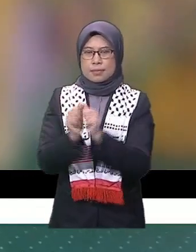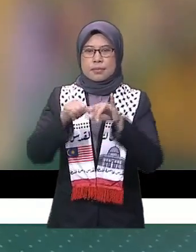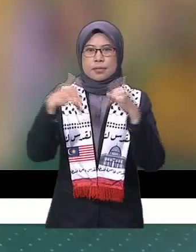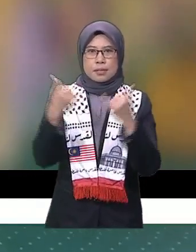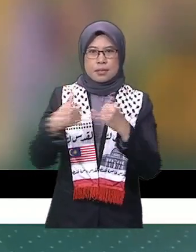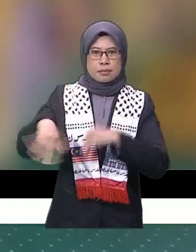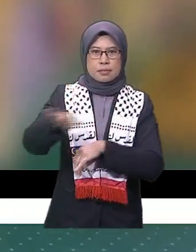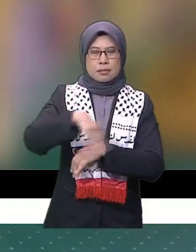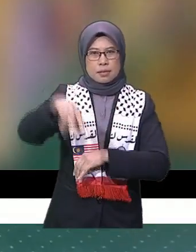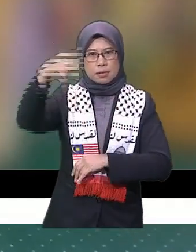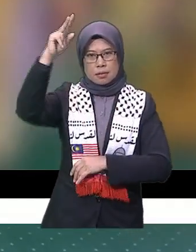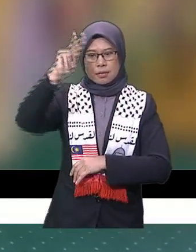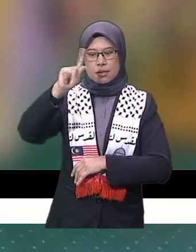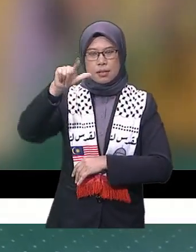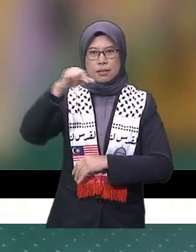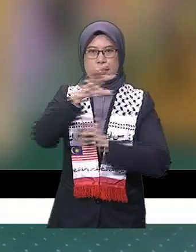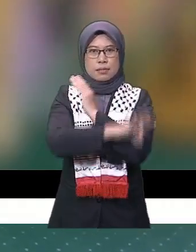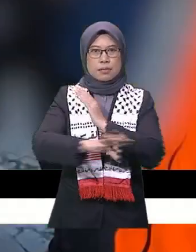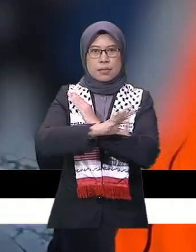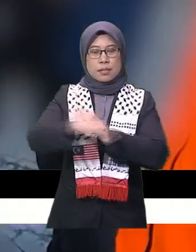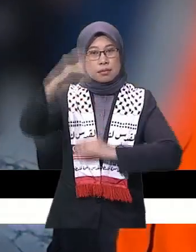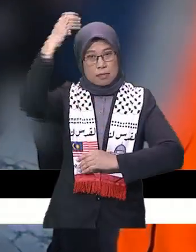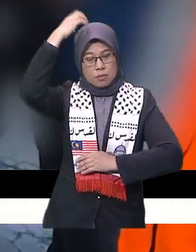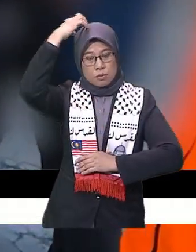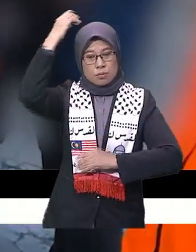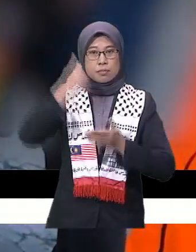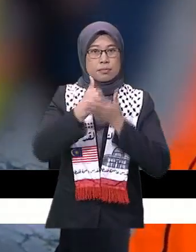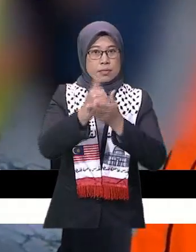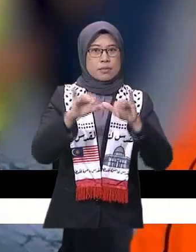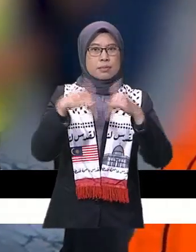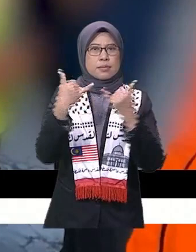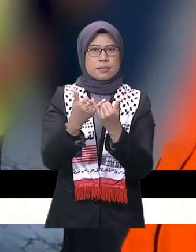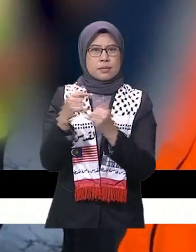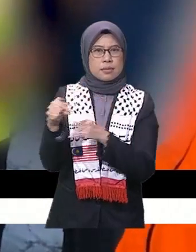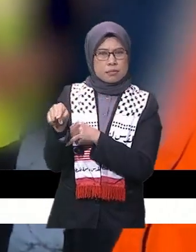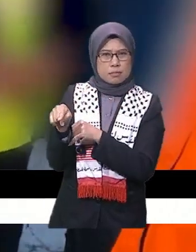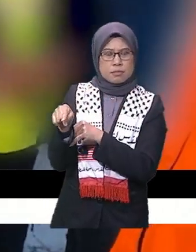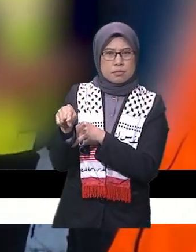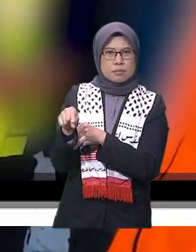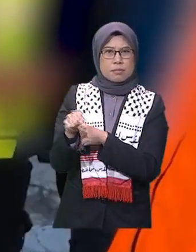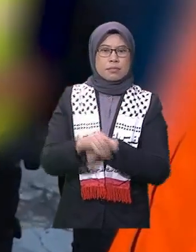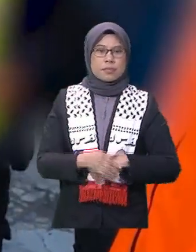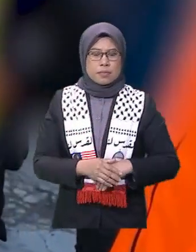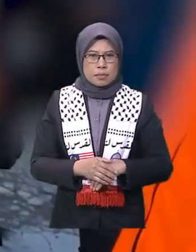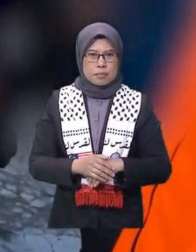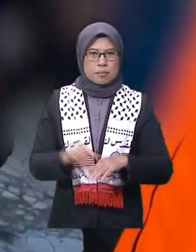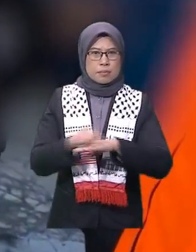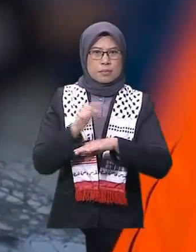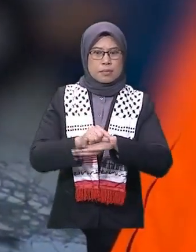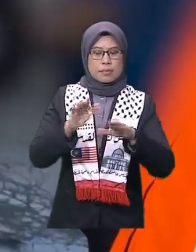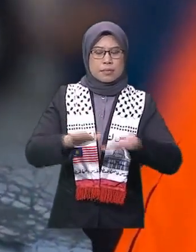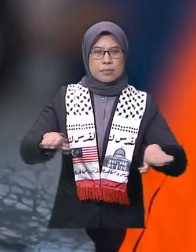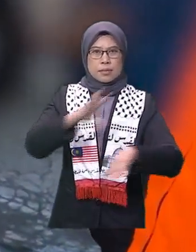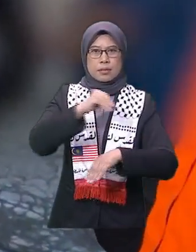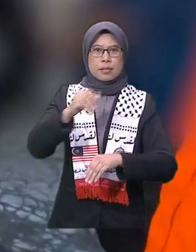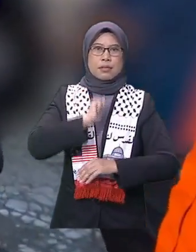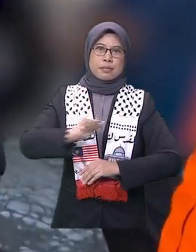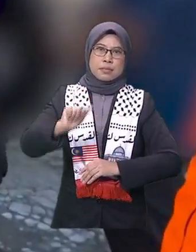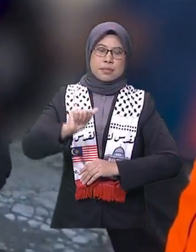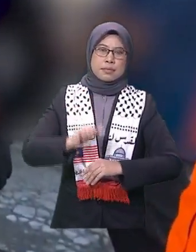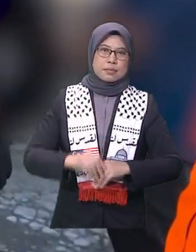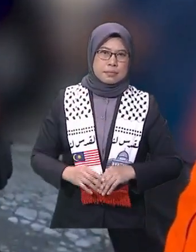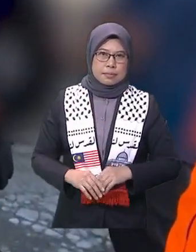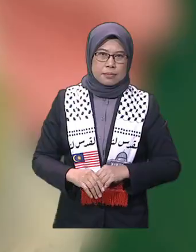sekitar Selangor dan Negeri Sembilan. Ia bagi membantu siasatan kes sebuah syarikat yang didakwa mengeksploitasikan kanak-kanak dan agama.